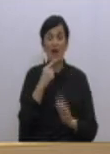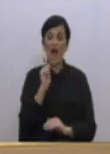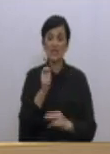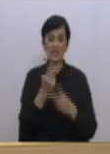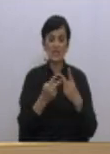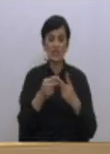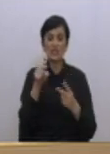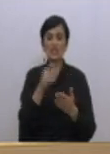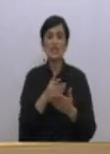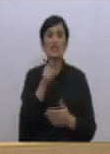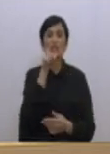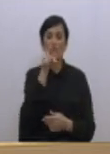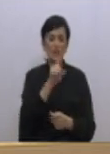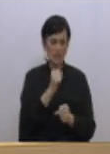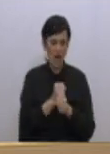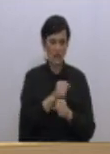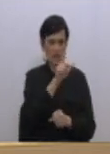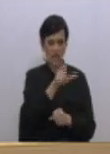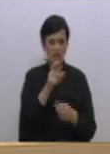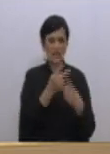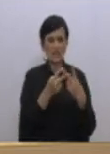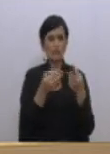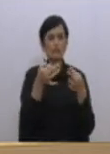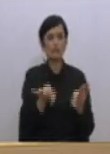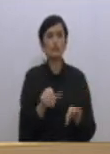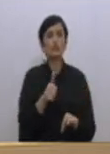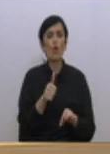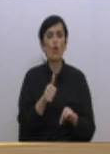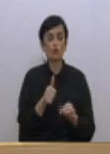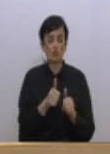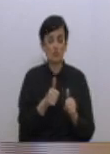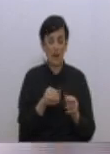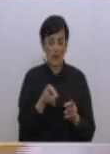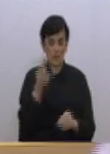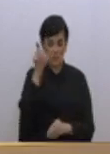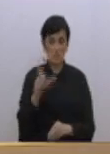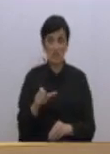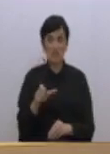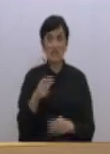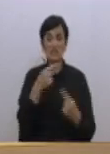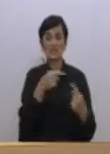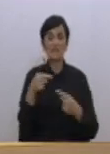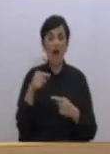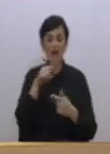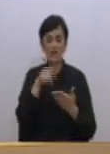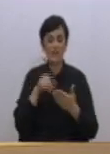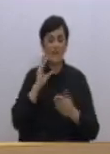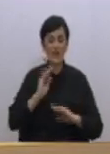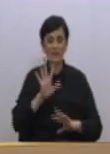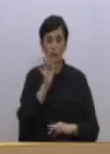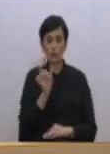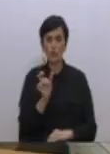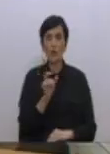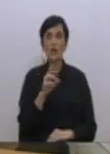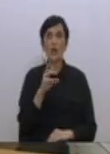tsikheshia. Rasaketeb tken am khalkhis tsikhidan gamosaxsnelad rogorc premier-ministri. Ais kitkva maks sveps ubraud ver vastrebs sva kitkvas.